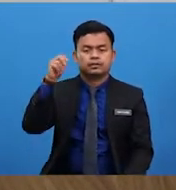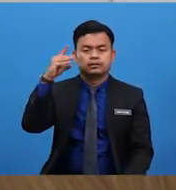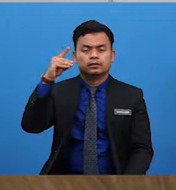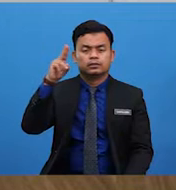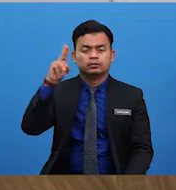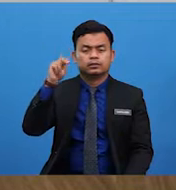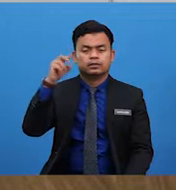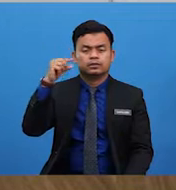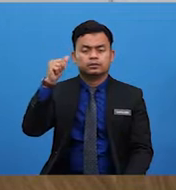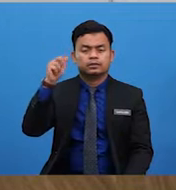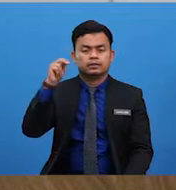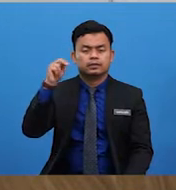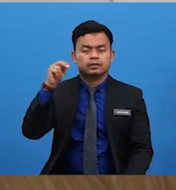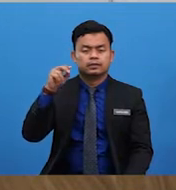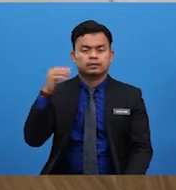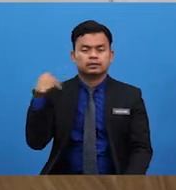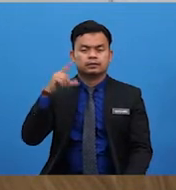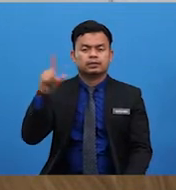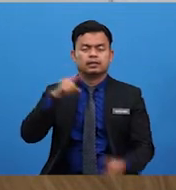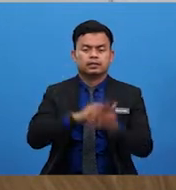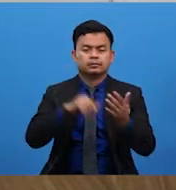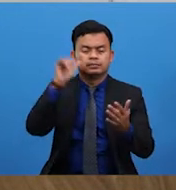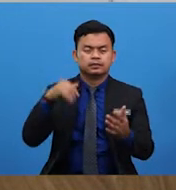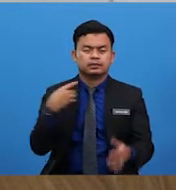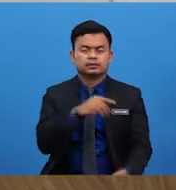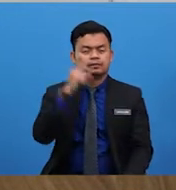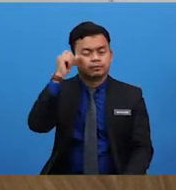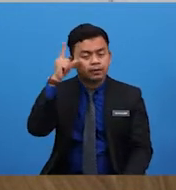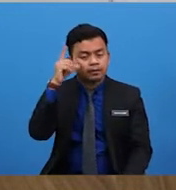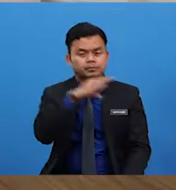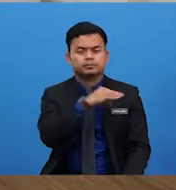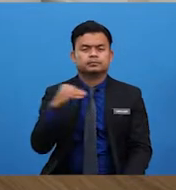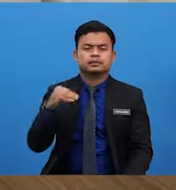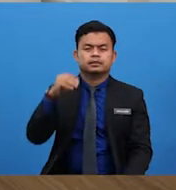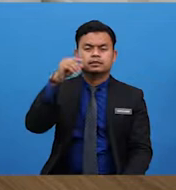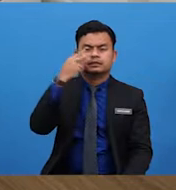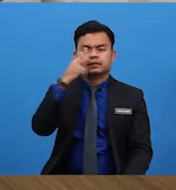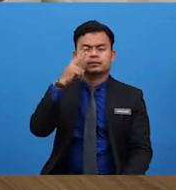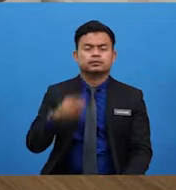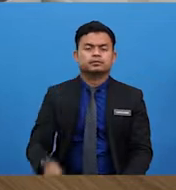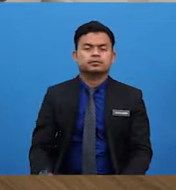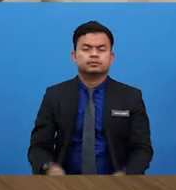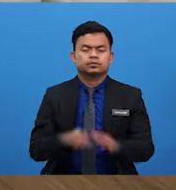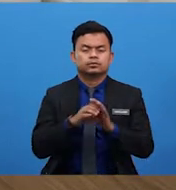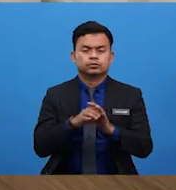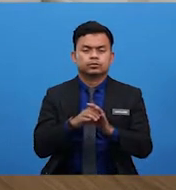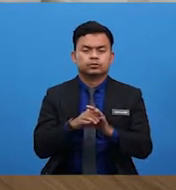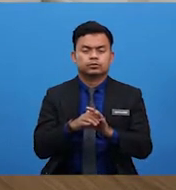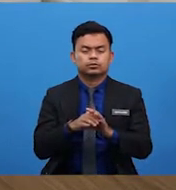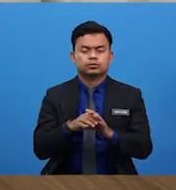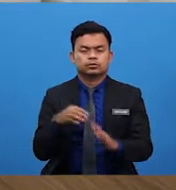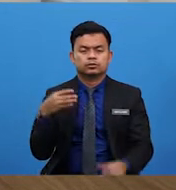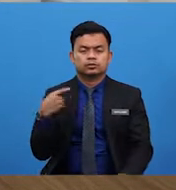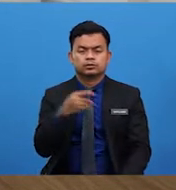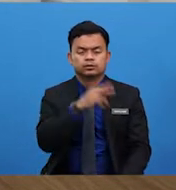yang kita pahami c dan pengertian terhadap aku yang kita lihat contohnya kalau kita lihat karya tuh terus kita boleh nampak